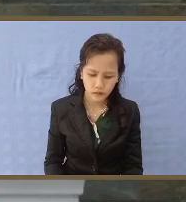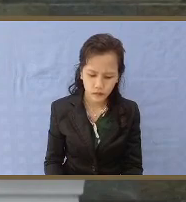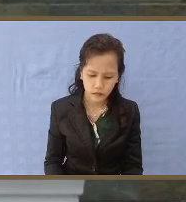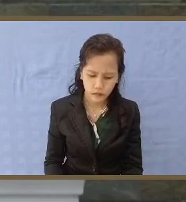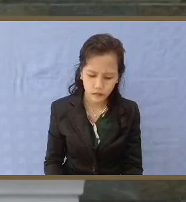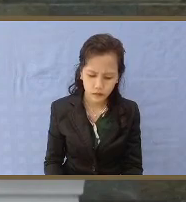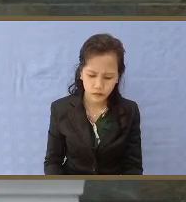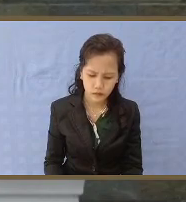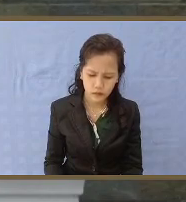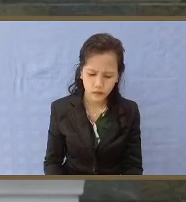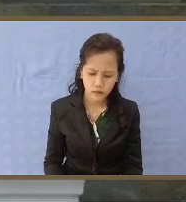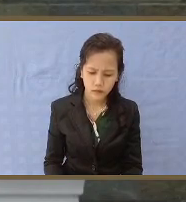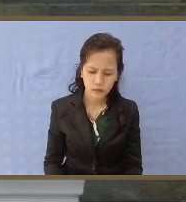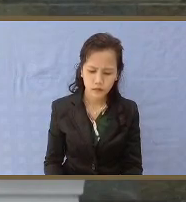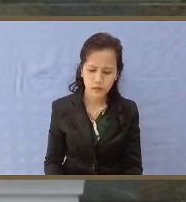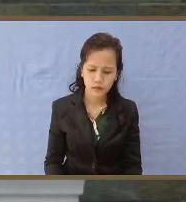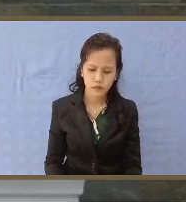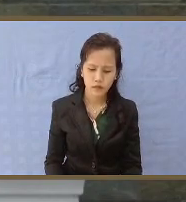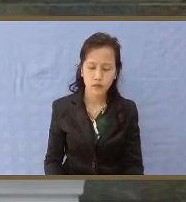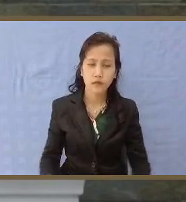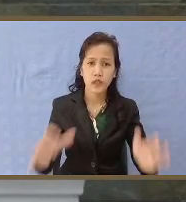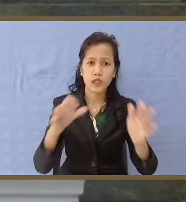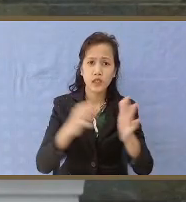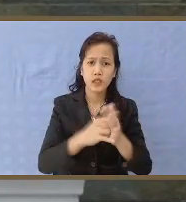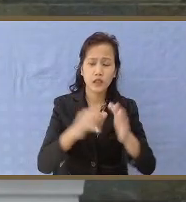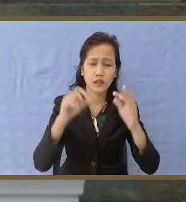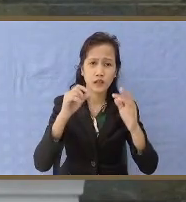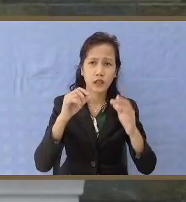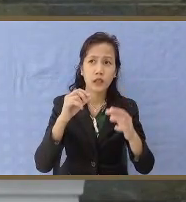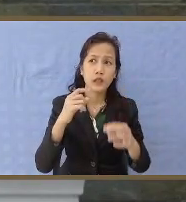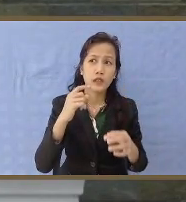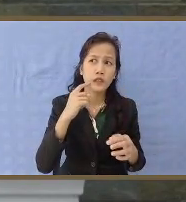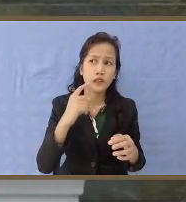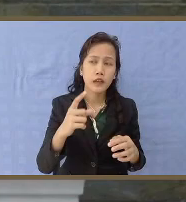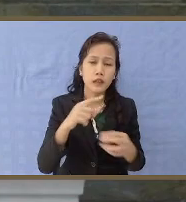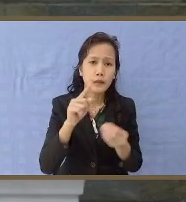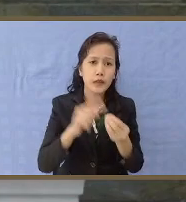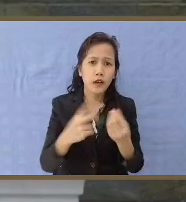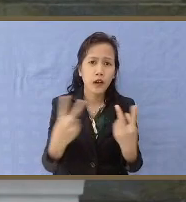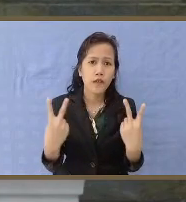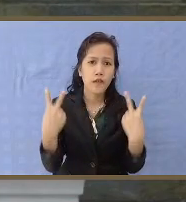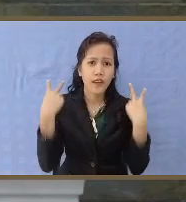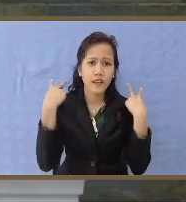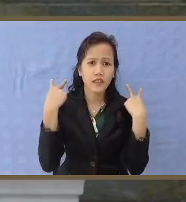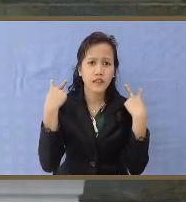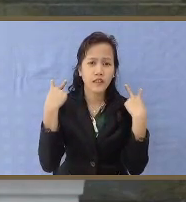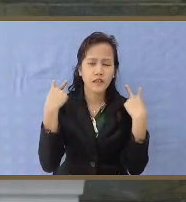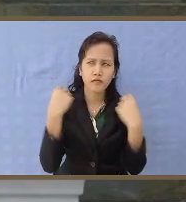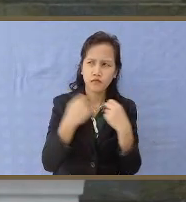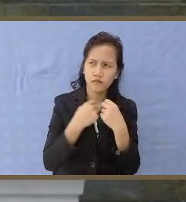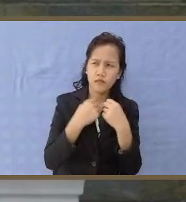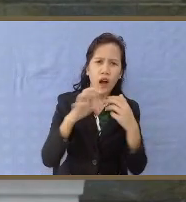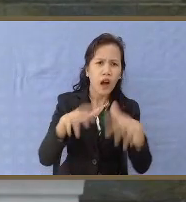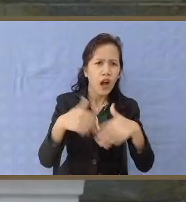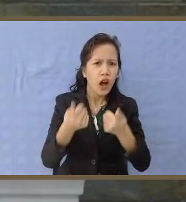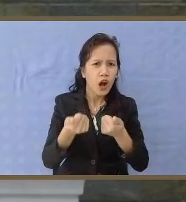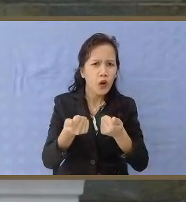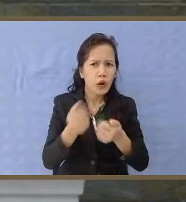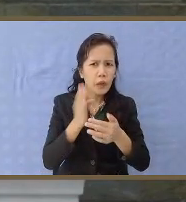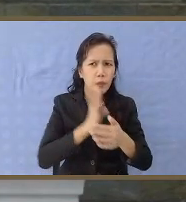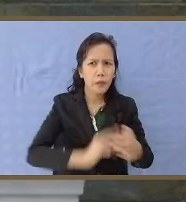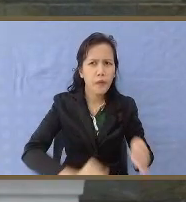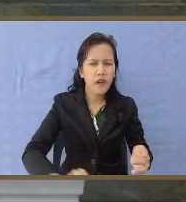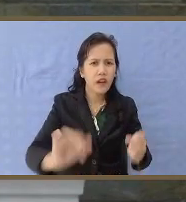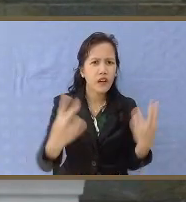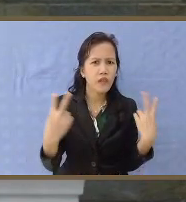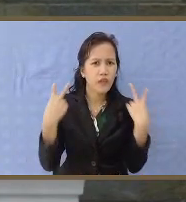pag-build, pagsisikap ng tao na mabuild yung kalang family? Pag ginawa po nila yan na ayon sa kanilang philosophy, ayon sa kanilang pinag-aralan,